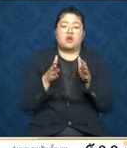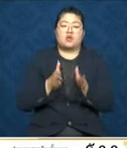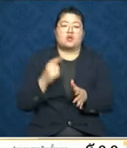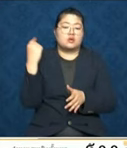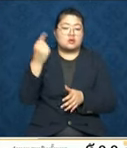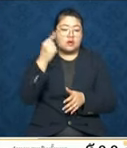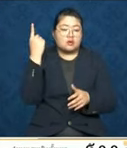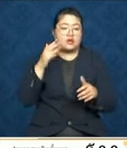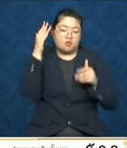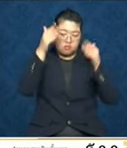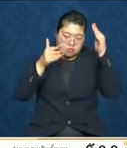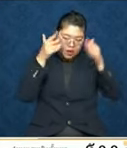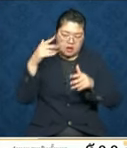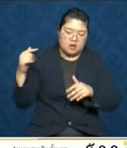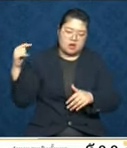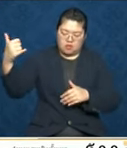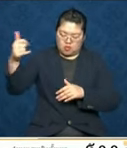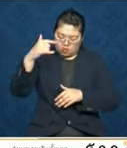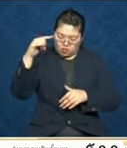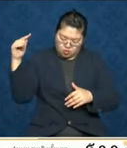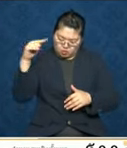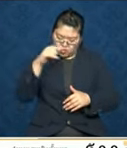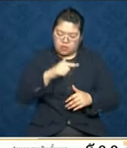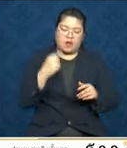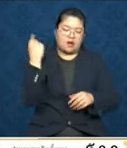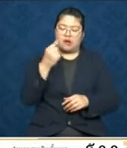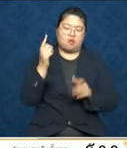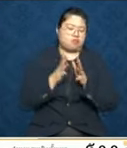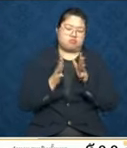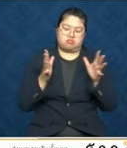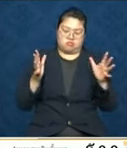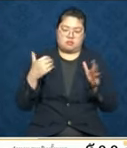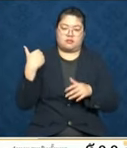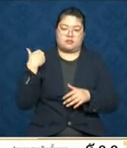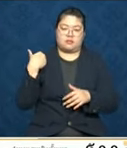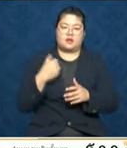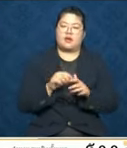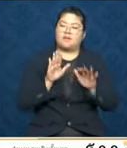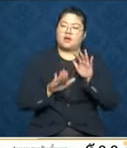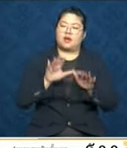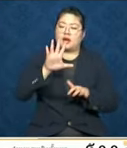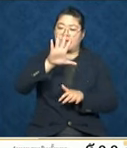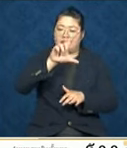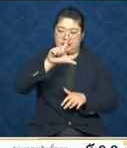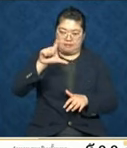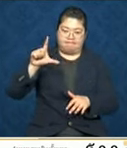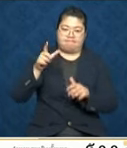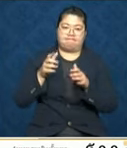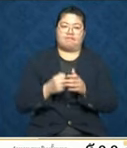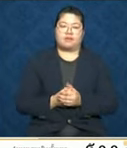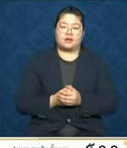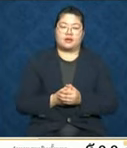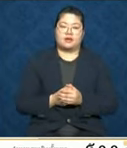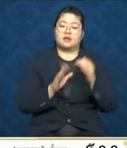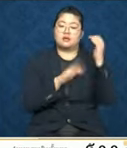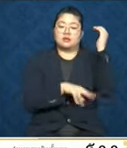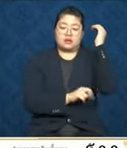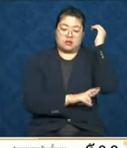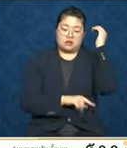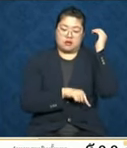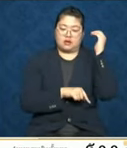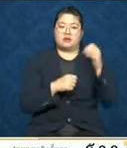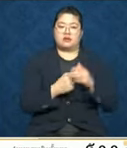ามาเยอะมากอย่างปี66นะครับชาวมาเลเซียเข้ามาประเทศไทยก็เกือบ5ล้านคนนะครับในเฉพาะนราธิวาสมี3ด่